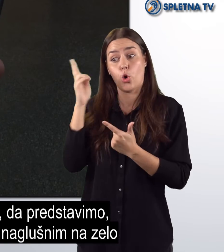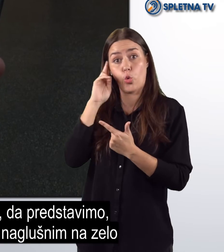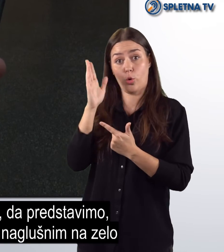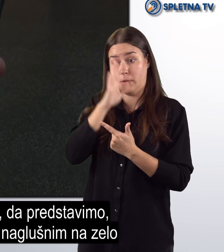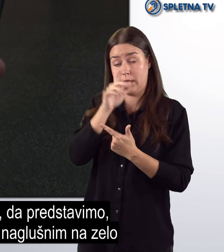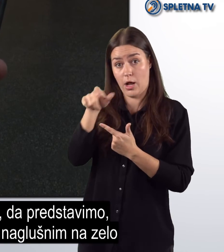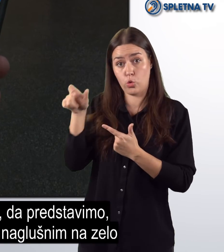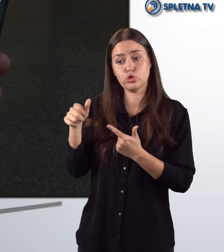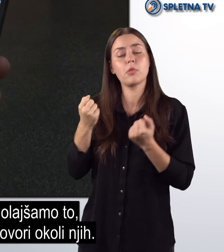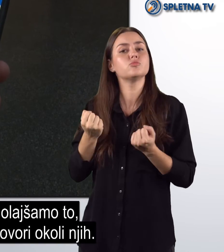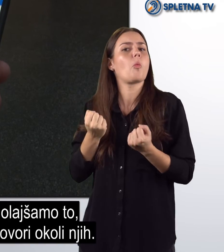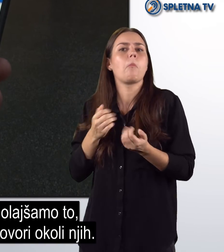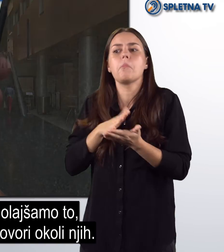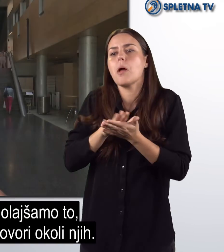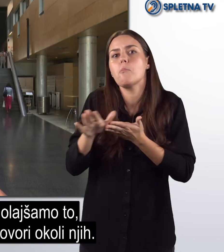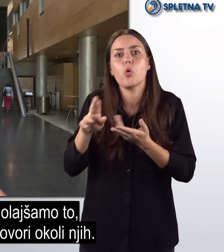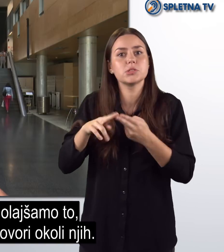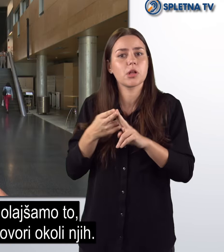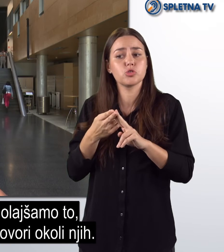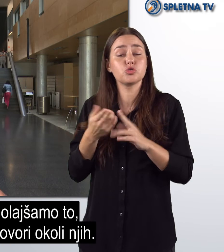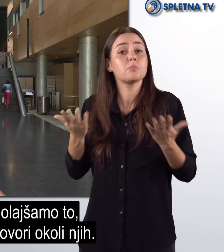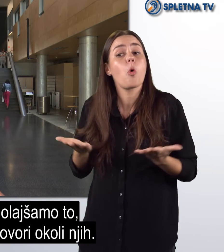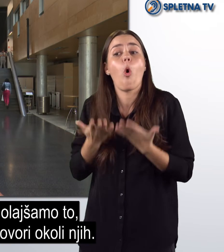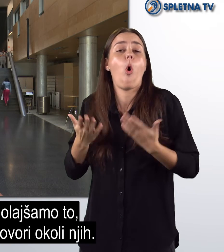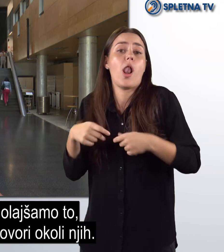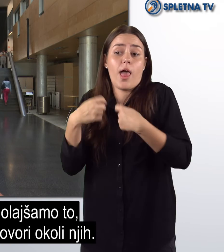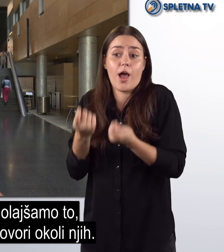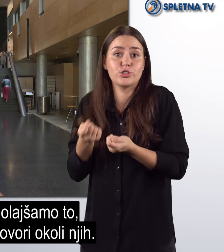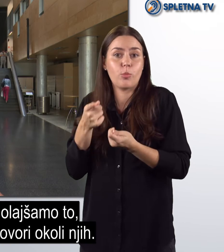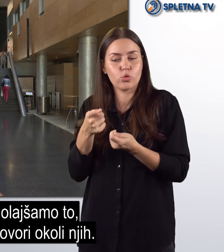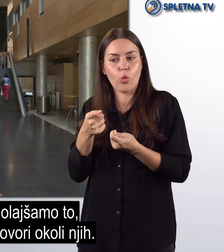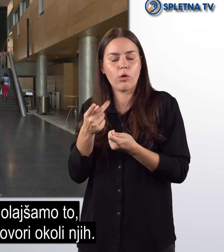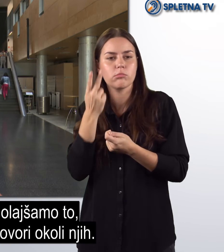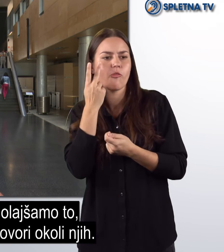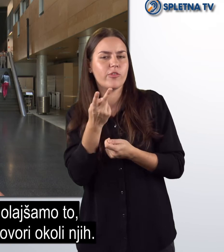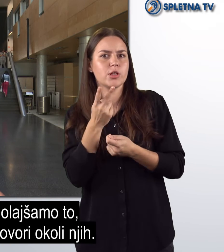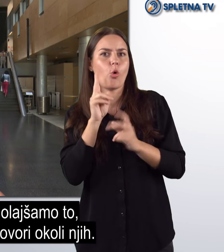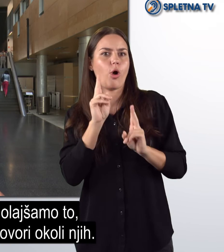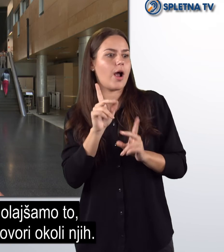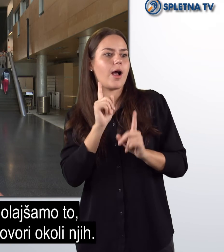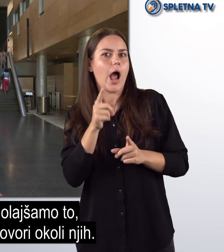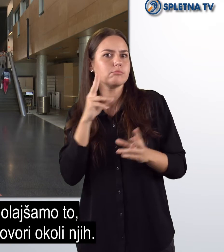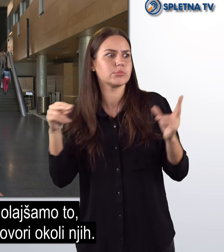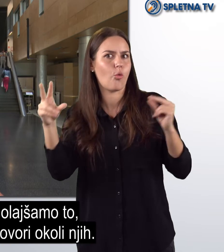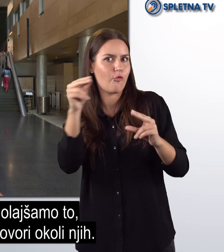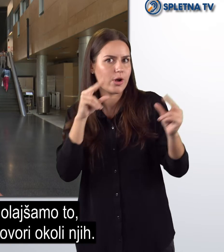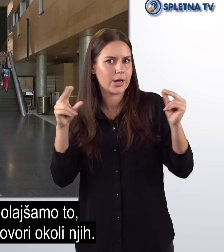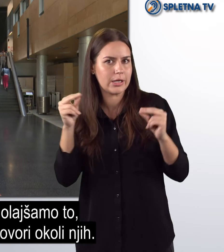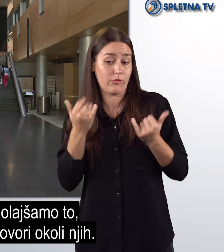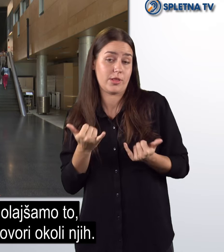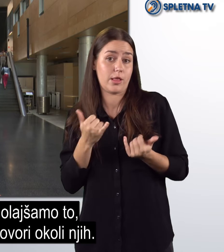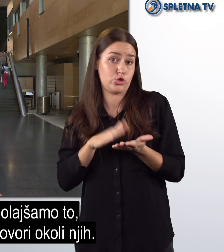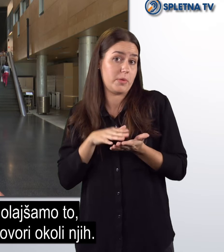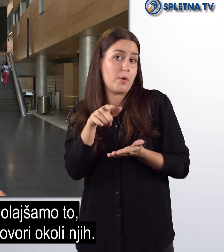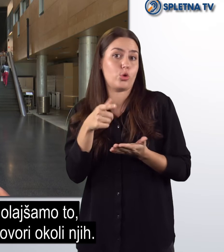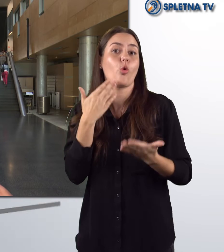gluhim in naglušnim na zelo preprosti način olajšamo to, da vidijo, kaj se govori okoli njih. V današnjem primeru